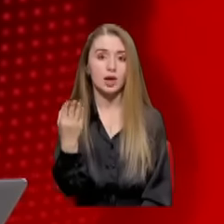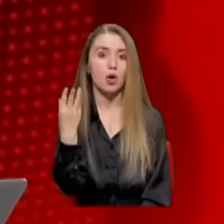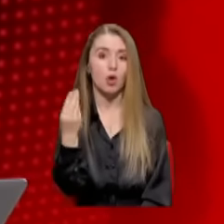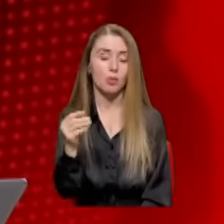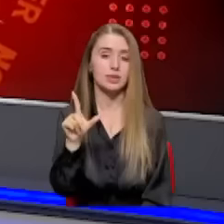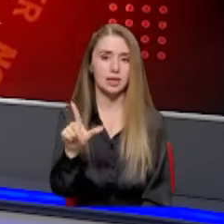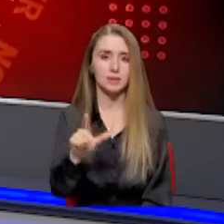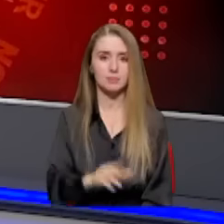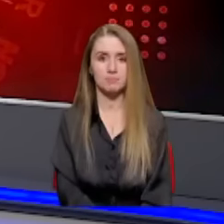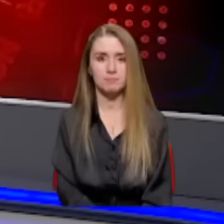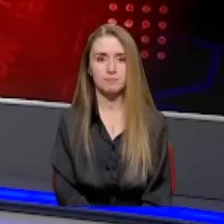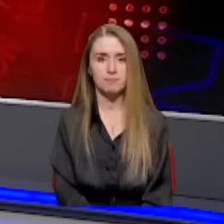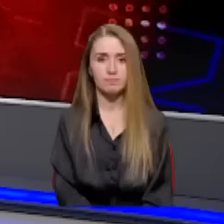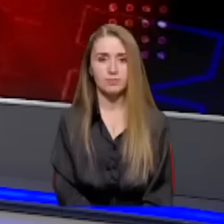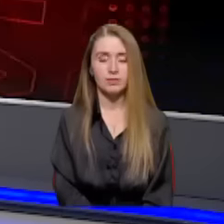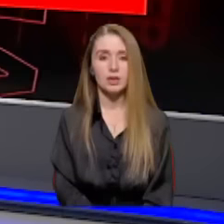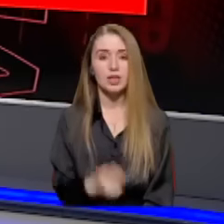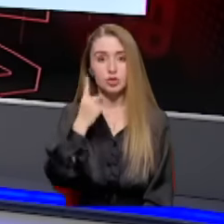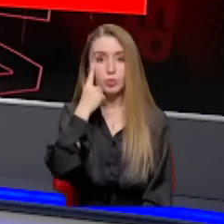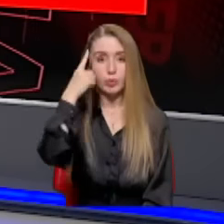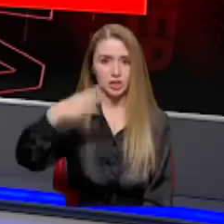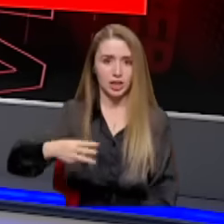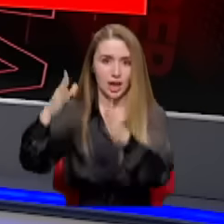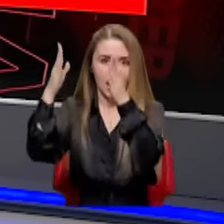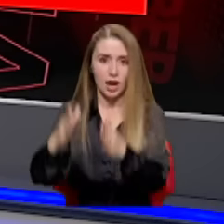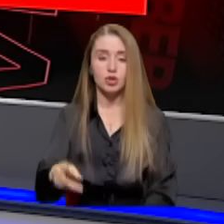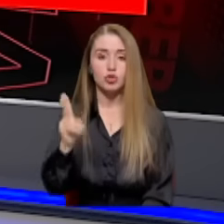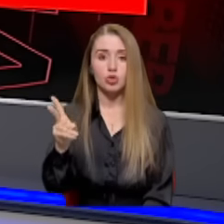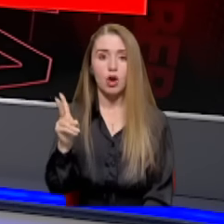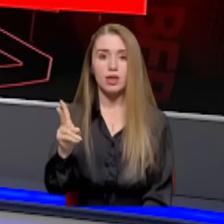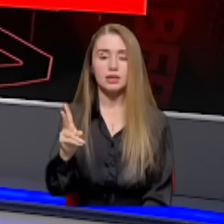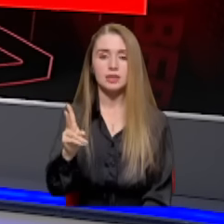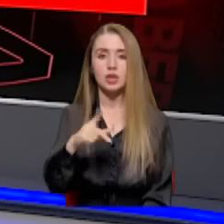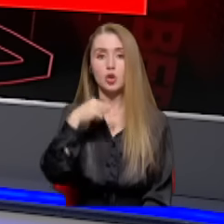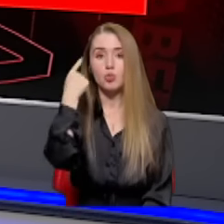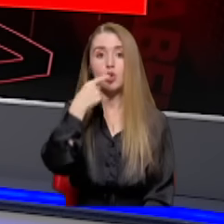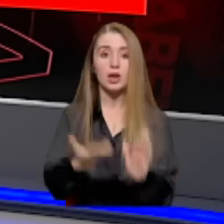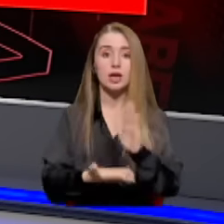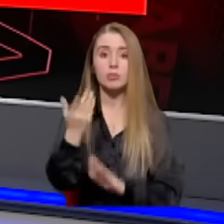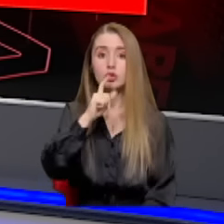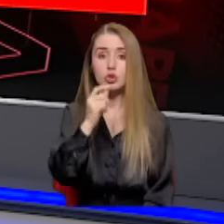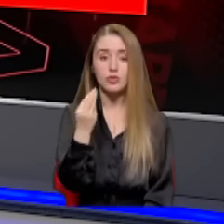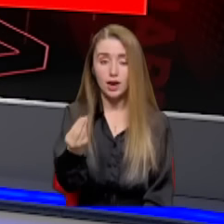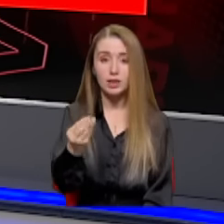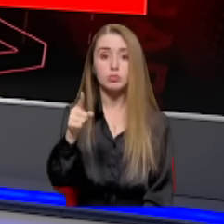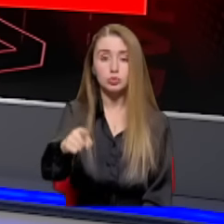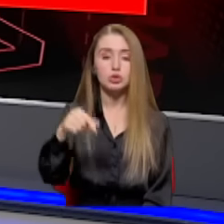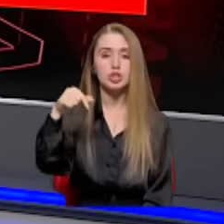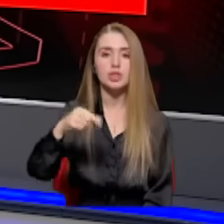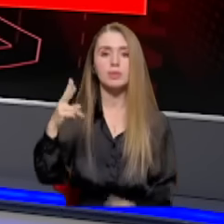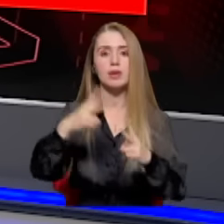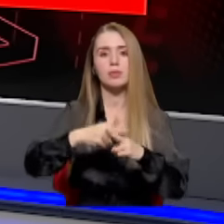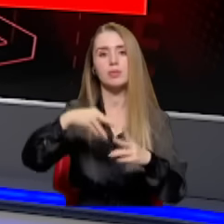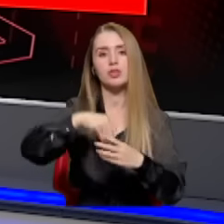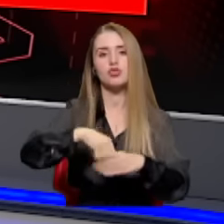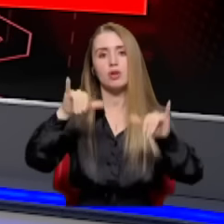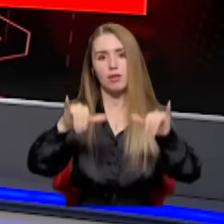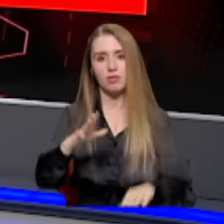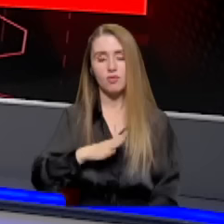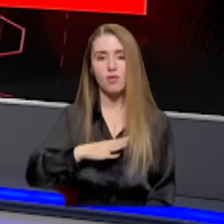vazgeçilmesi olurdu mesela. Efendim, Cumhurbaşkanı Erdoğan'ın kaldırma sözü verdiği mülakat zulmü bu kez emniyette gündeme